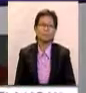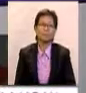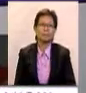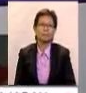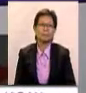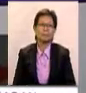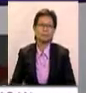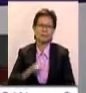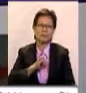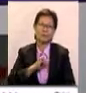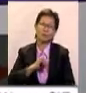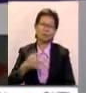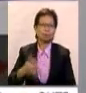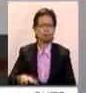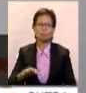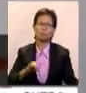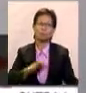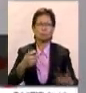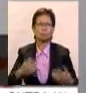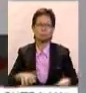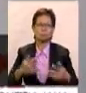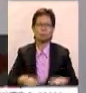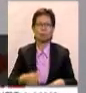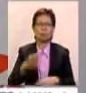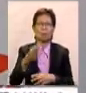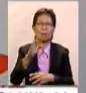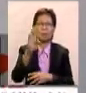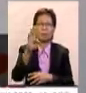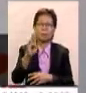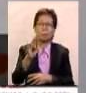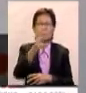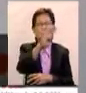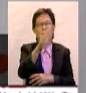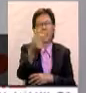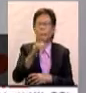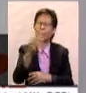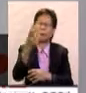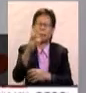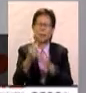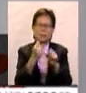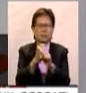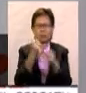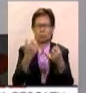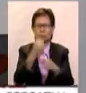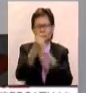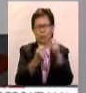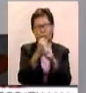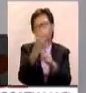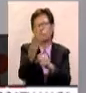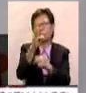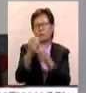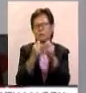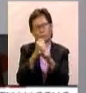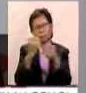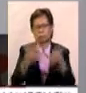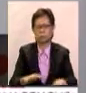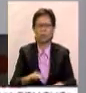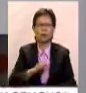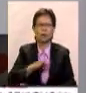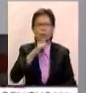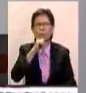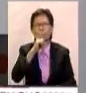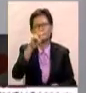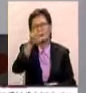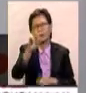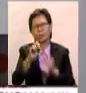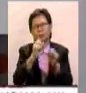So far saya pun sudah dekat BM 16 tahun lah kalau tak salah. So saya pun sudah umur 30